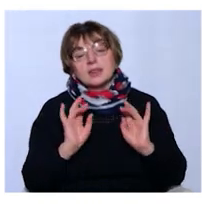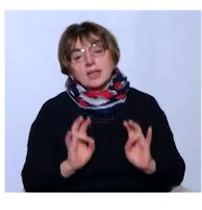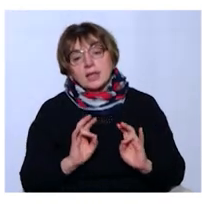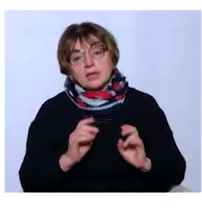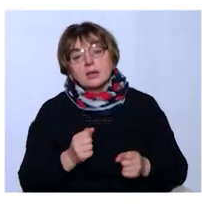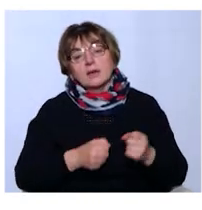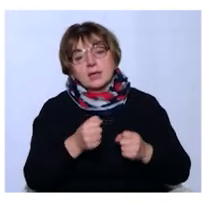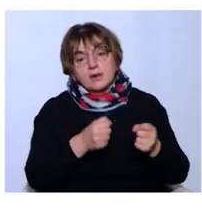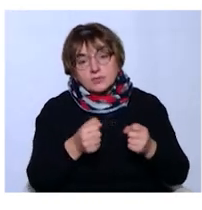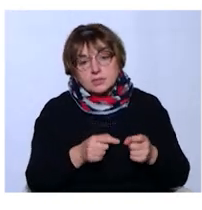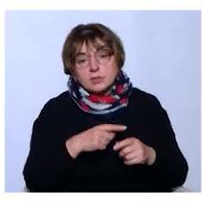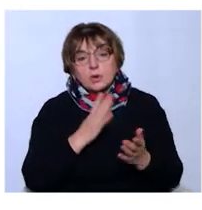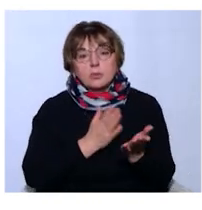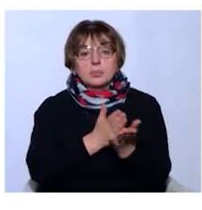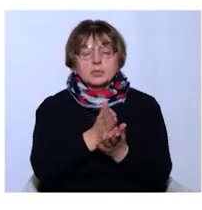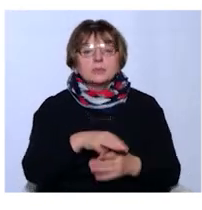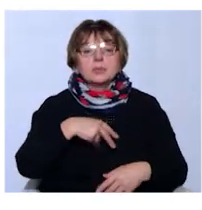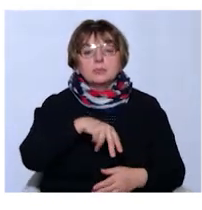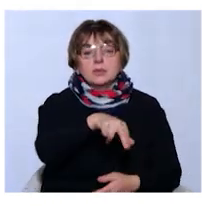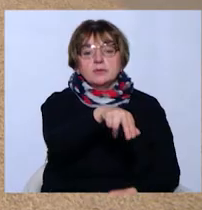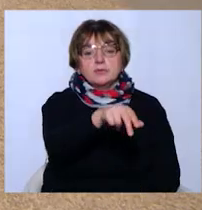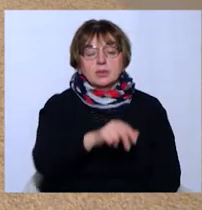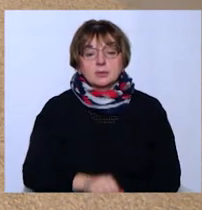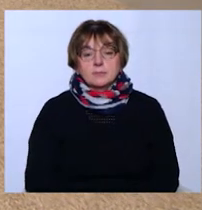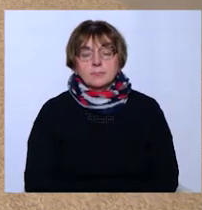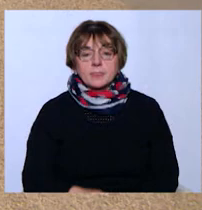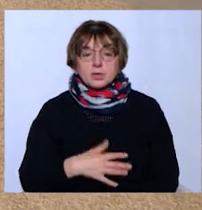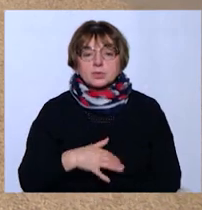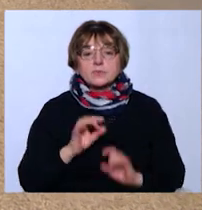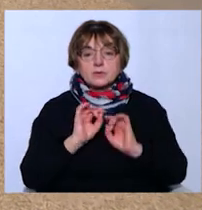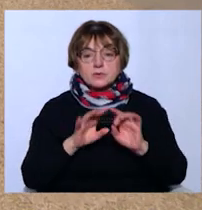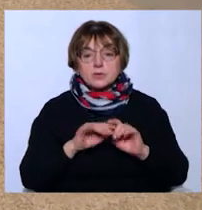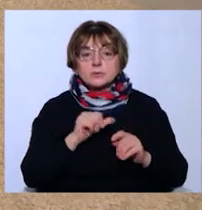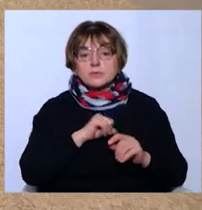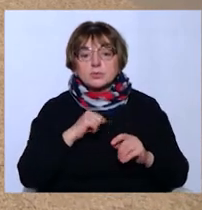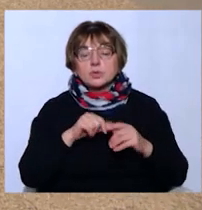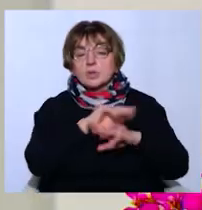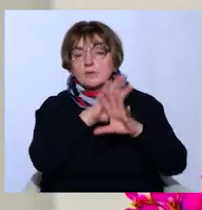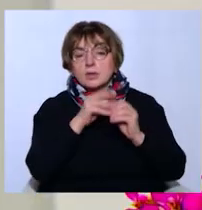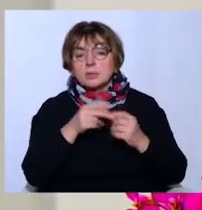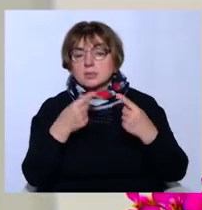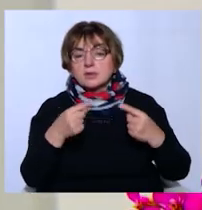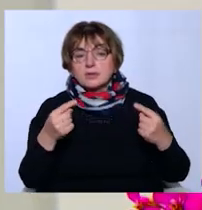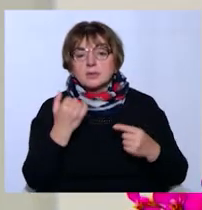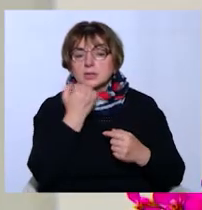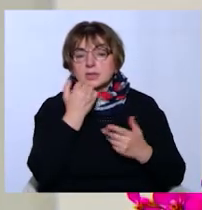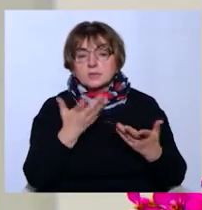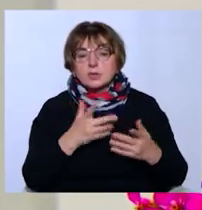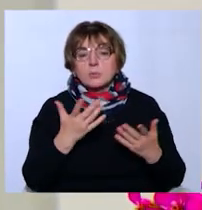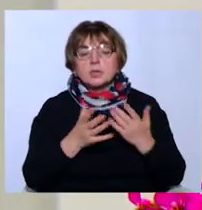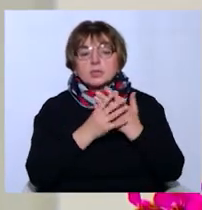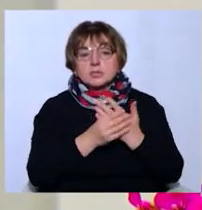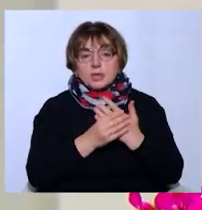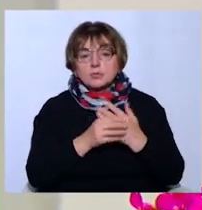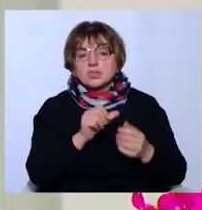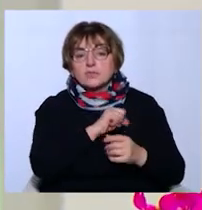გაიქცე, როცა პირდაპირ მიდიხარ. ჩვენ ვისაუბრეთ საგნებზე ბავშვებო, რომლებიც მოძრაობენ, სხეულები,